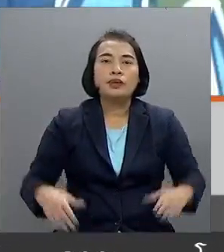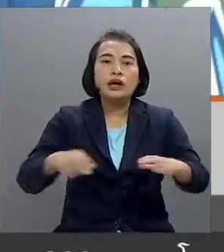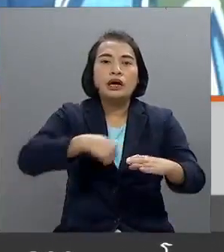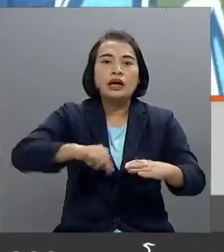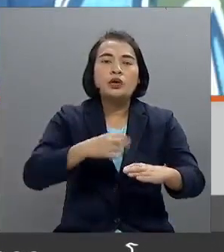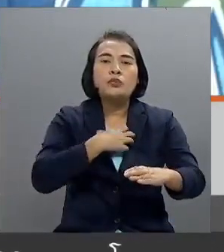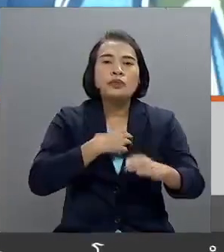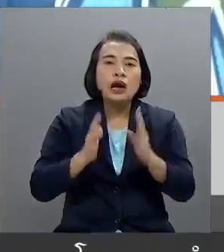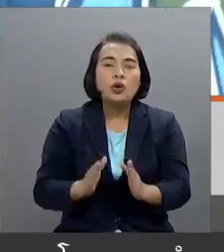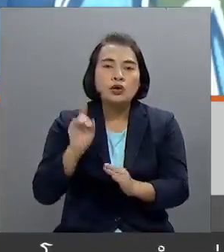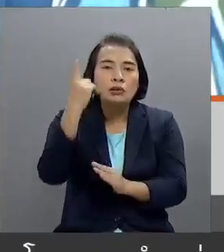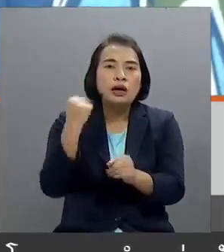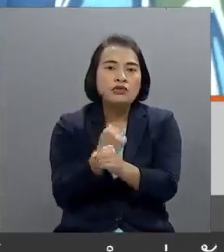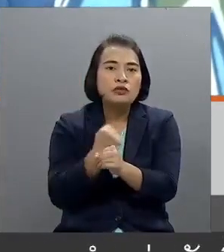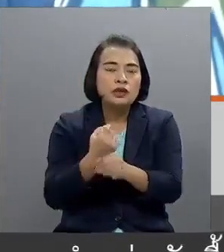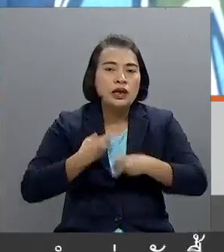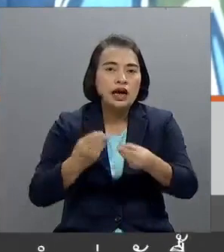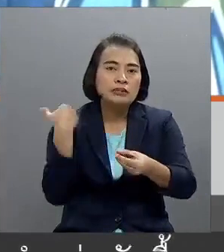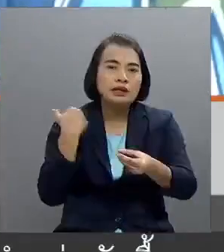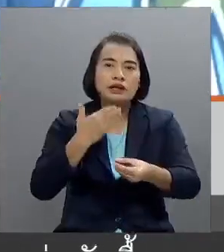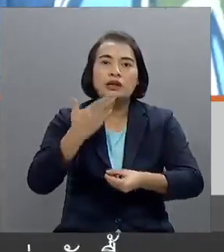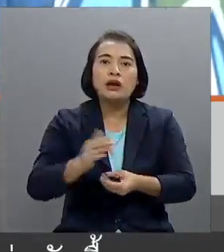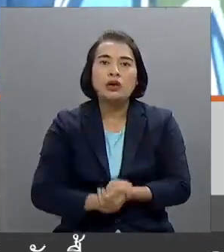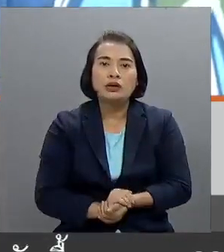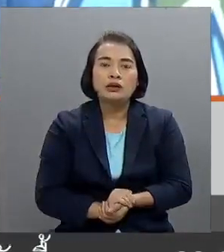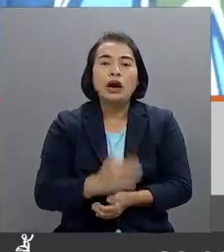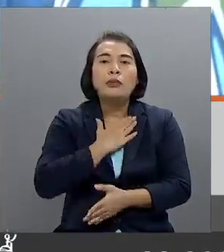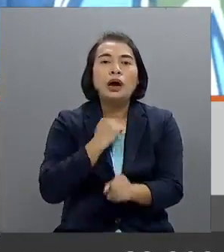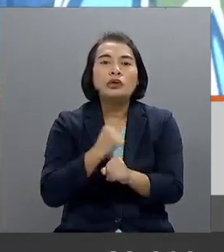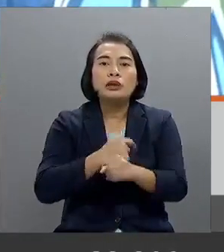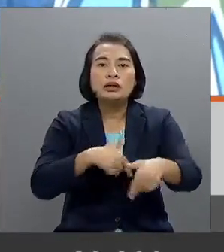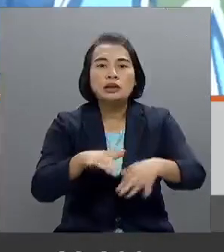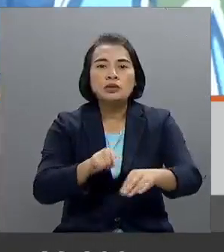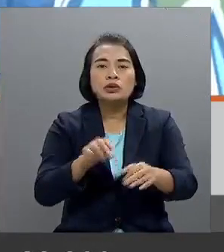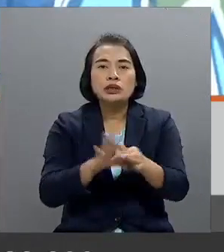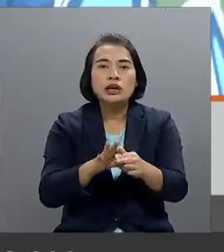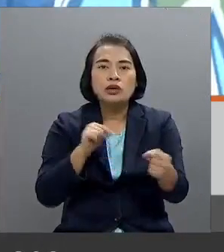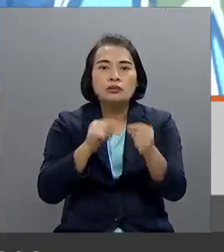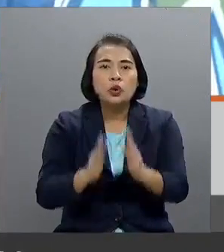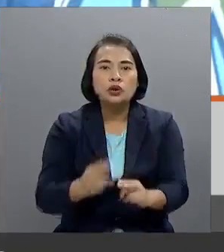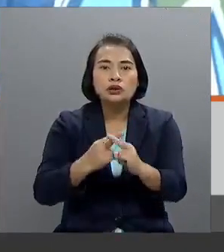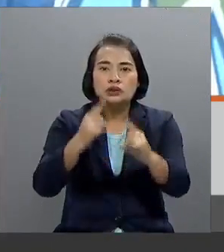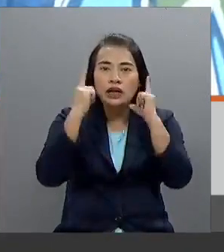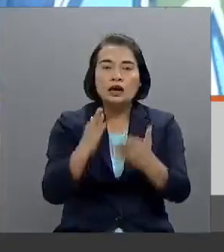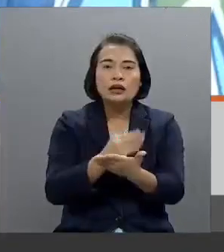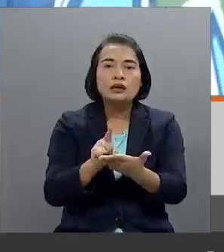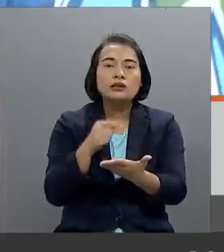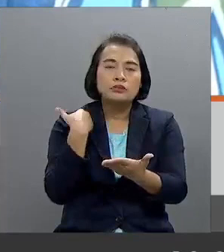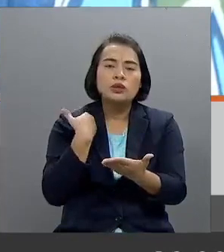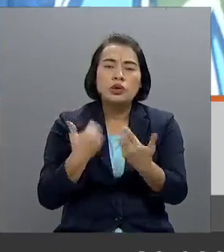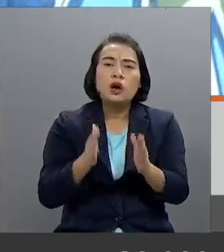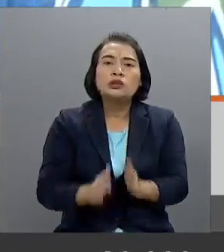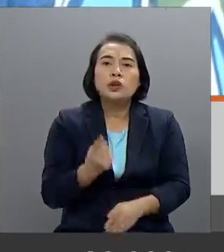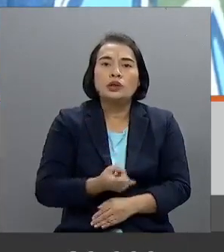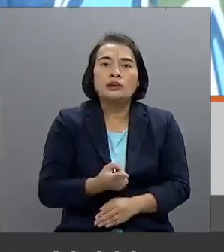ราทำงานกับชุมชนหรือที่ใดก็ตามเนี่ยมันจะเป็นการทำงานด้วยศิลปินที่มีชื่ออยู่แล้วหรือว่ากลุ่มคนเดิมเพราะฉะนั้นครั้งนี้จึงเป็นโอกาสอันดี